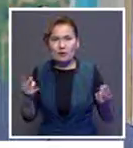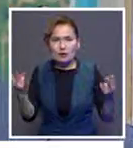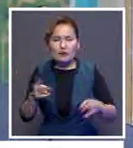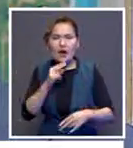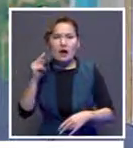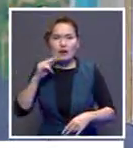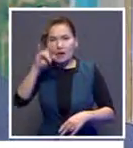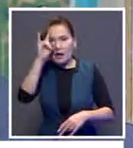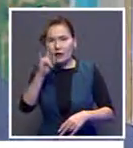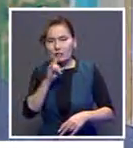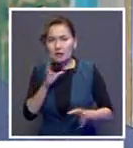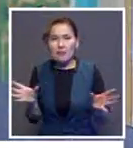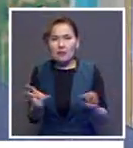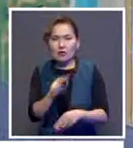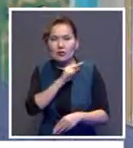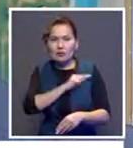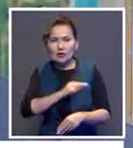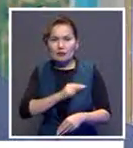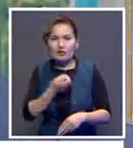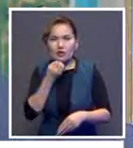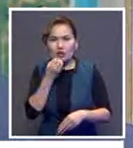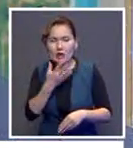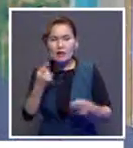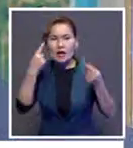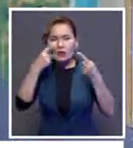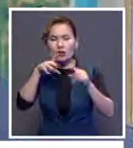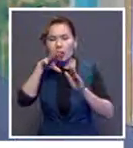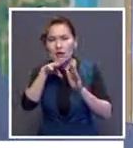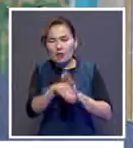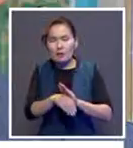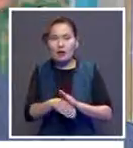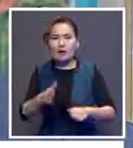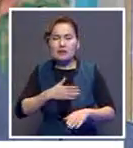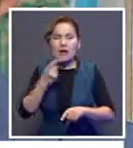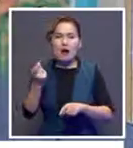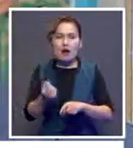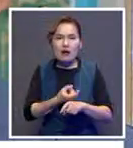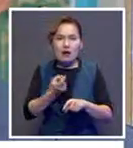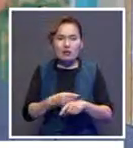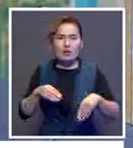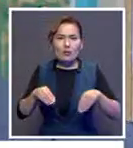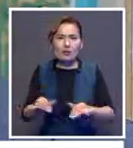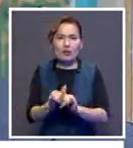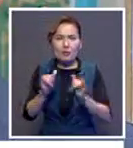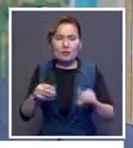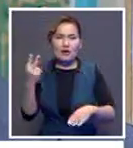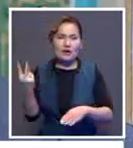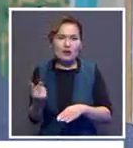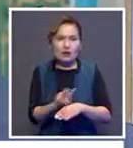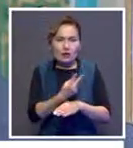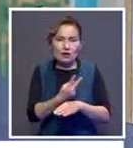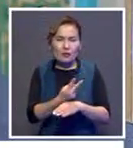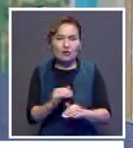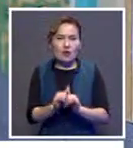дәлдік технология, бұл әлемдегі қолданатын жаңа технология, соны біз Қазақстанға алып беретін болсақ, біздің өніміміз ең аз дегенде екі